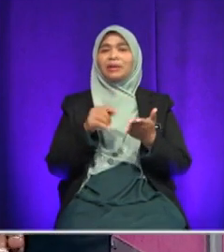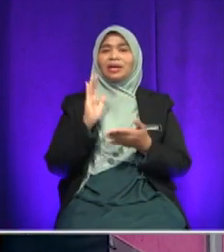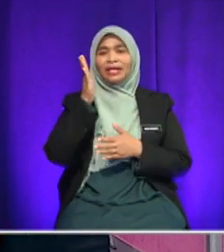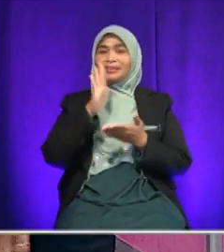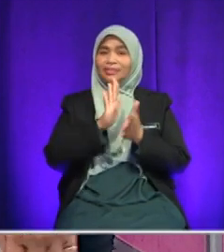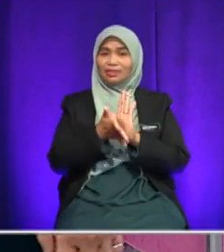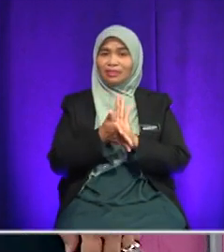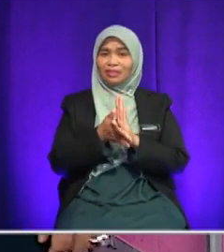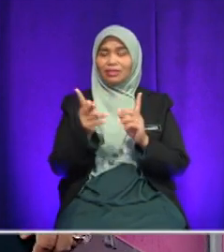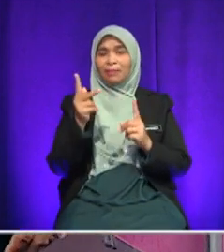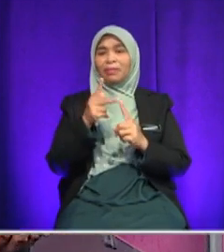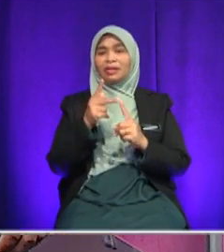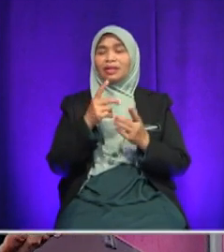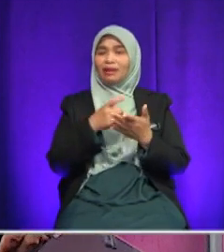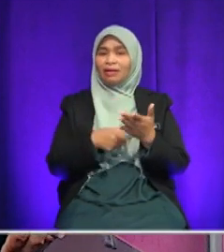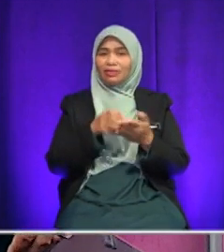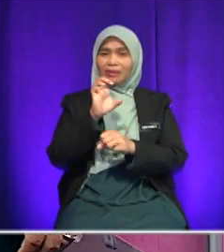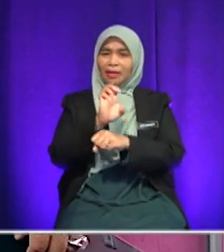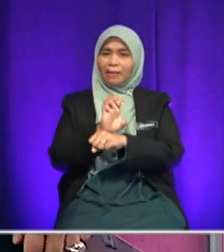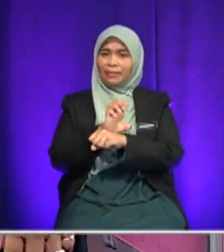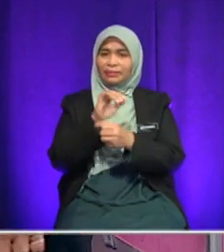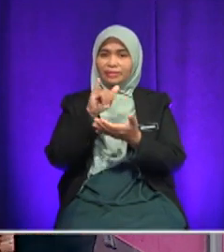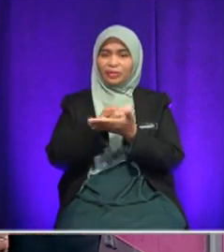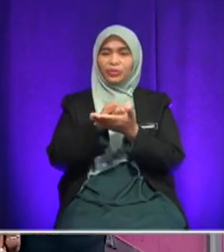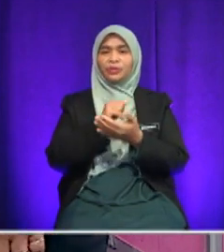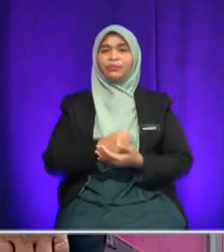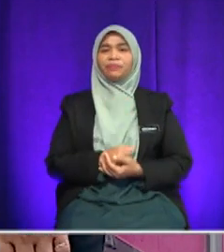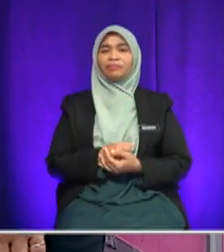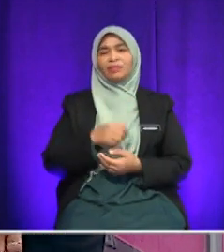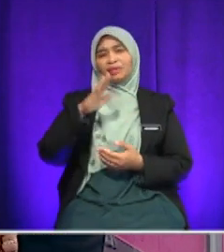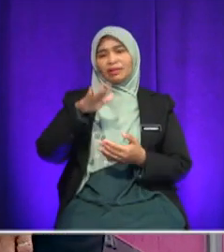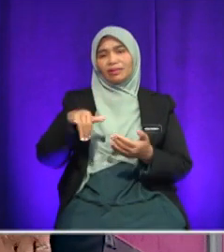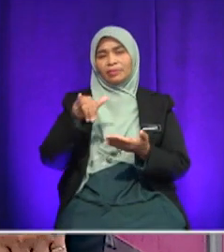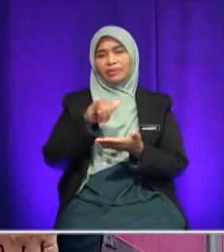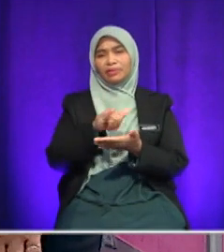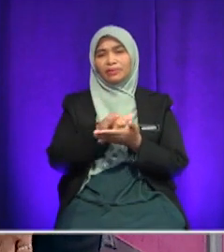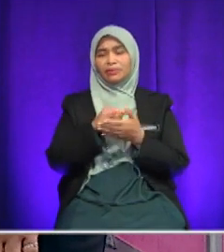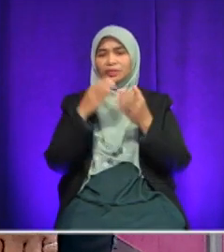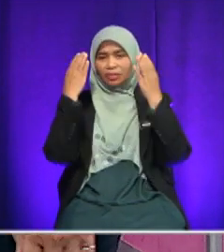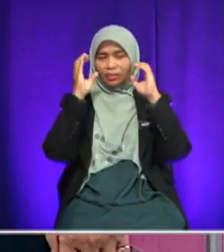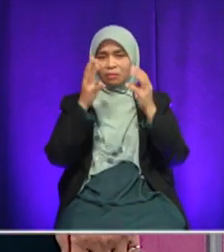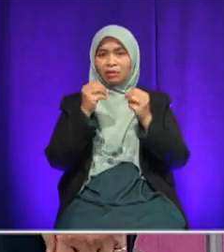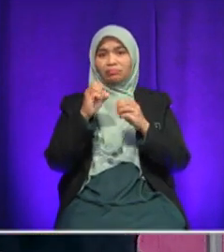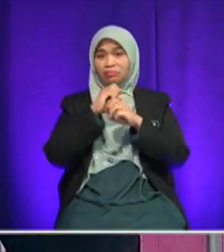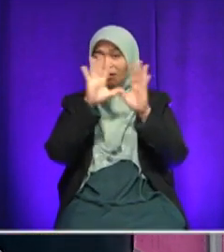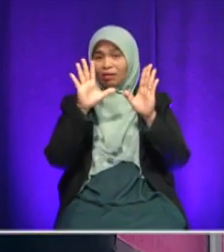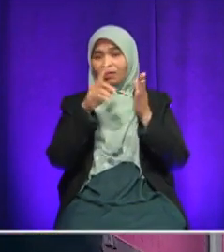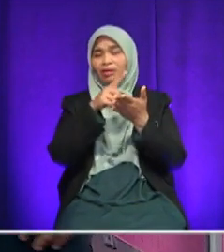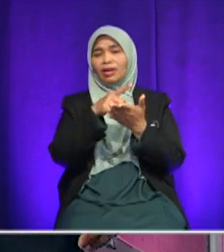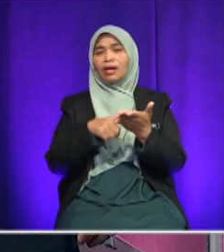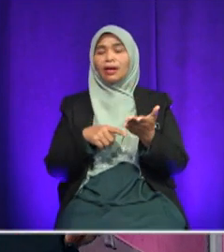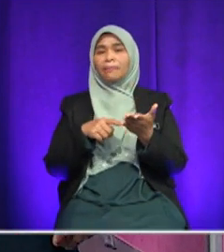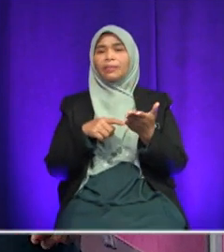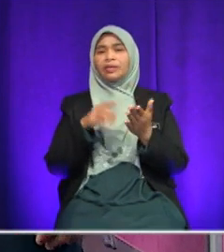yang akan kita belajar pada hari ini. Okey, tapi sebelum tu, cikgu nak terangkan dahulu apakah yang